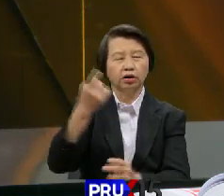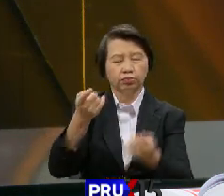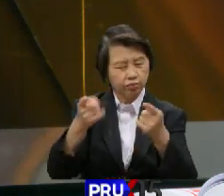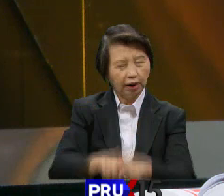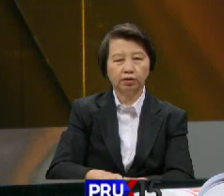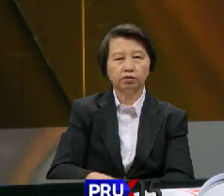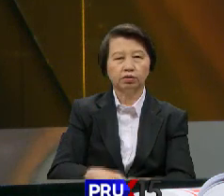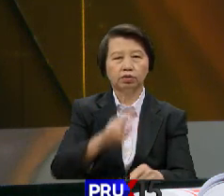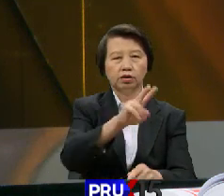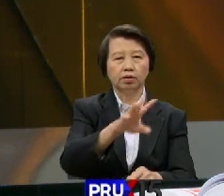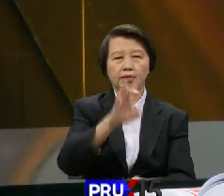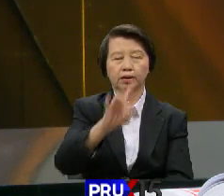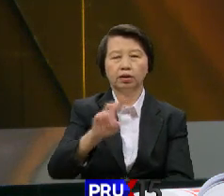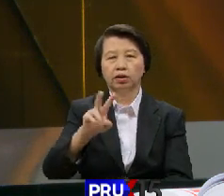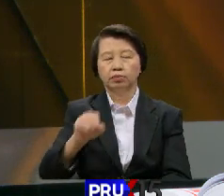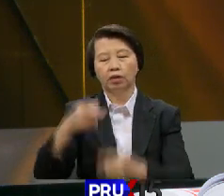2018